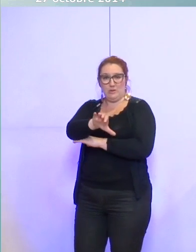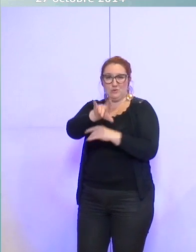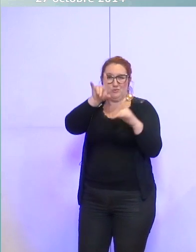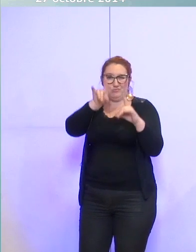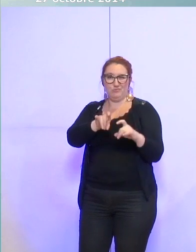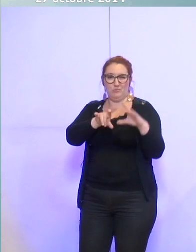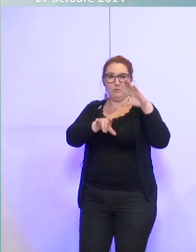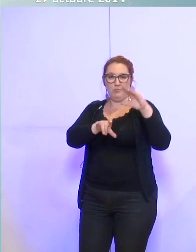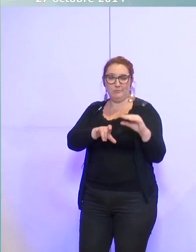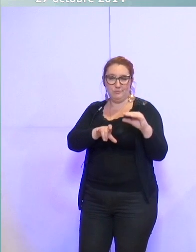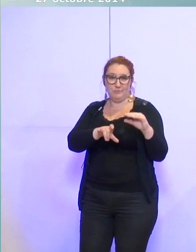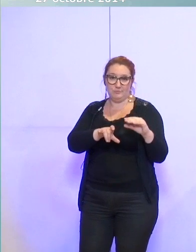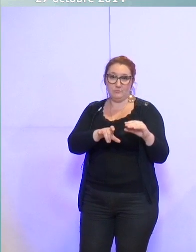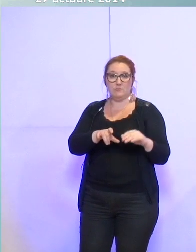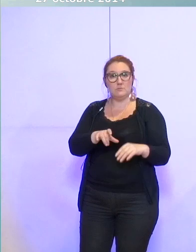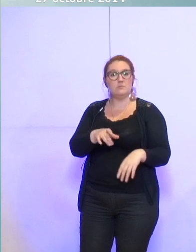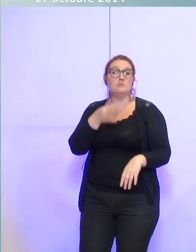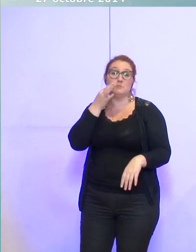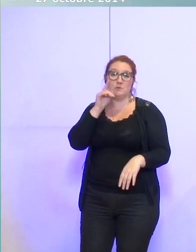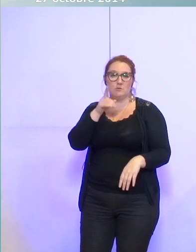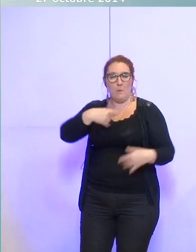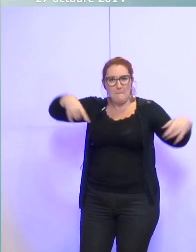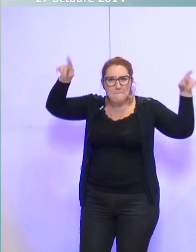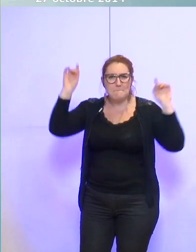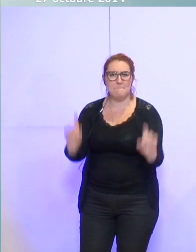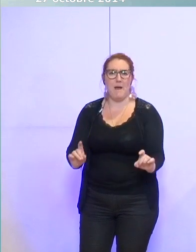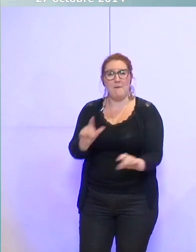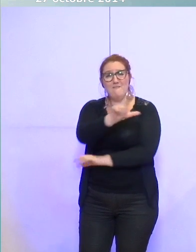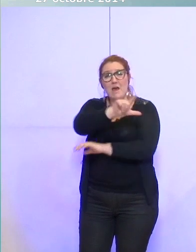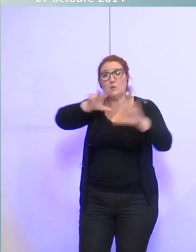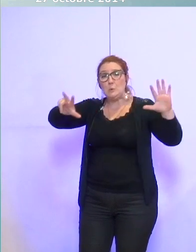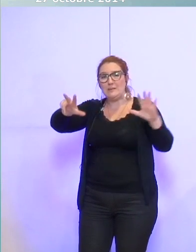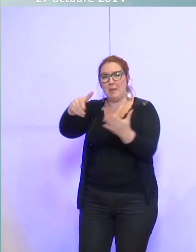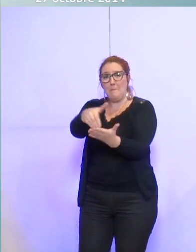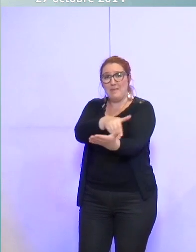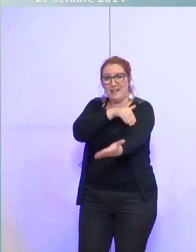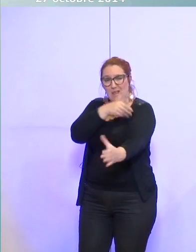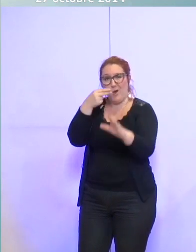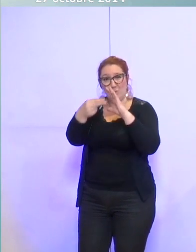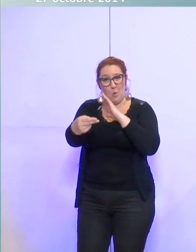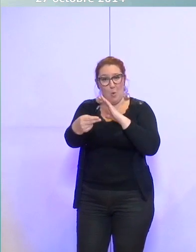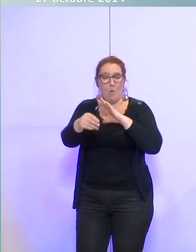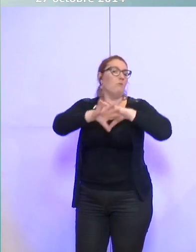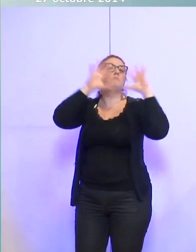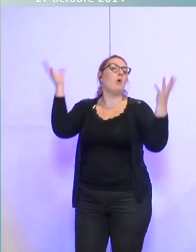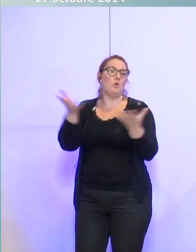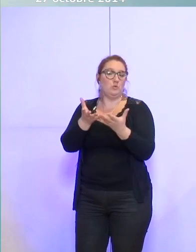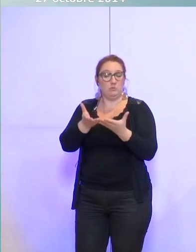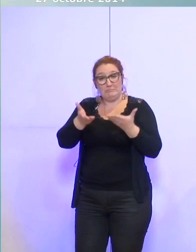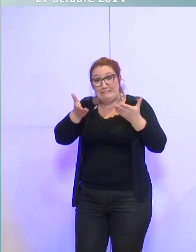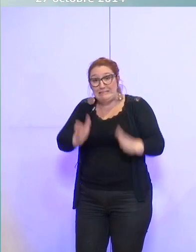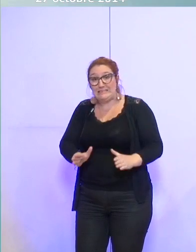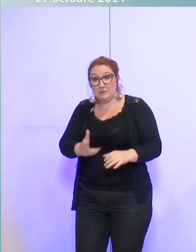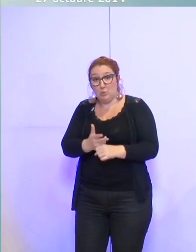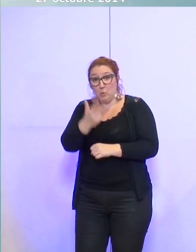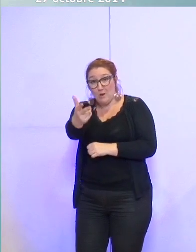mouvement massif, puisqu'il s'agit d'une baisse de plus de 28 milliards d'euros qui a été décidée, cumulée, qui a été décidée pour les trois